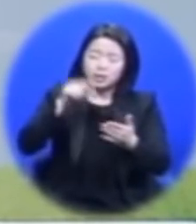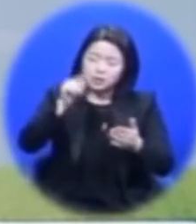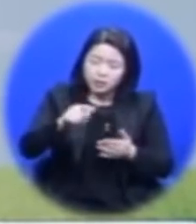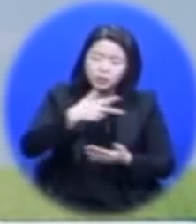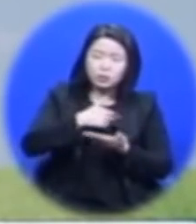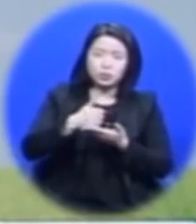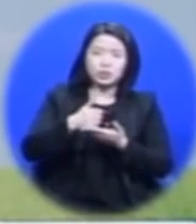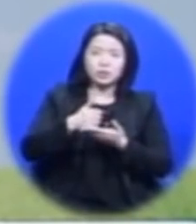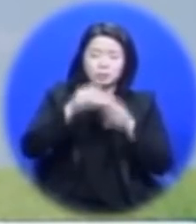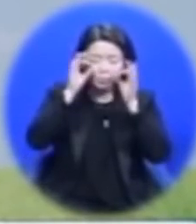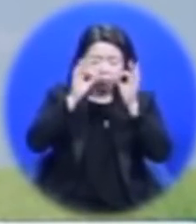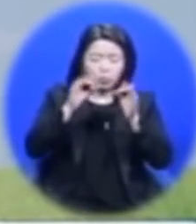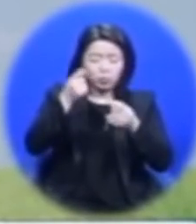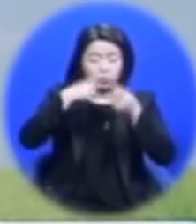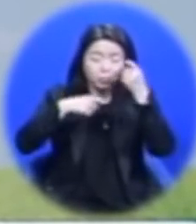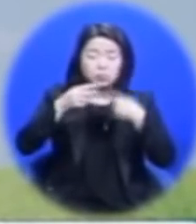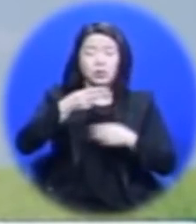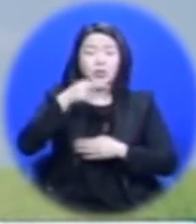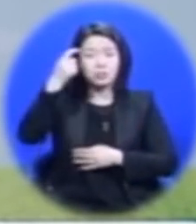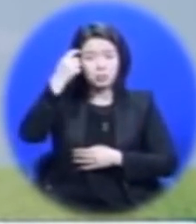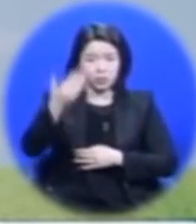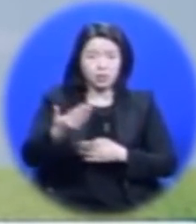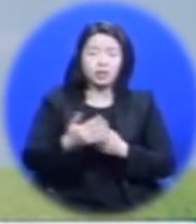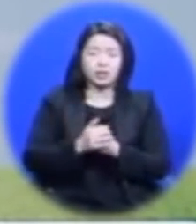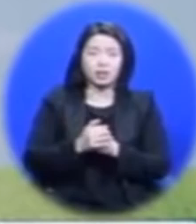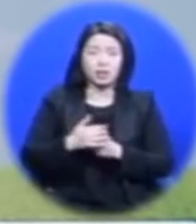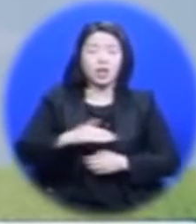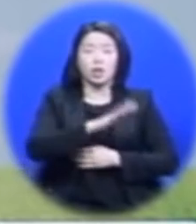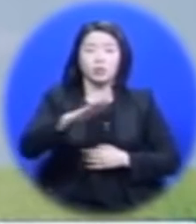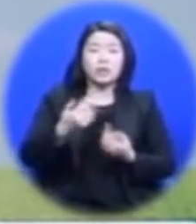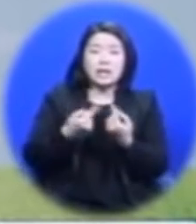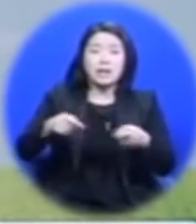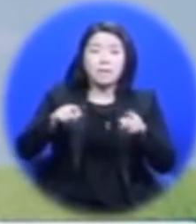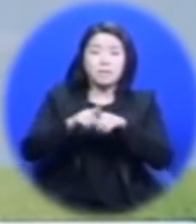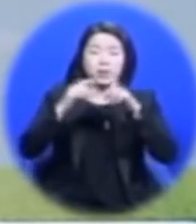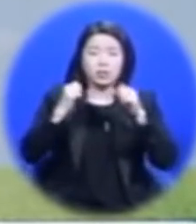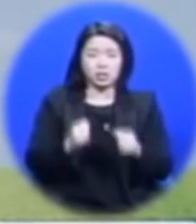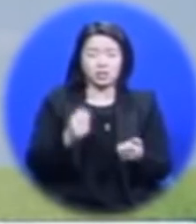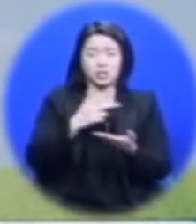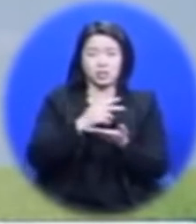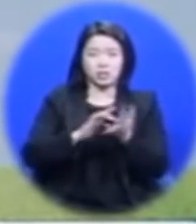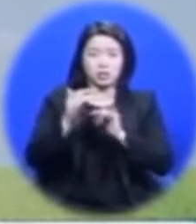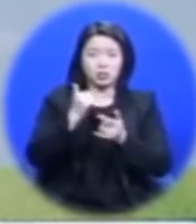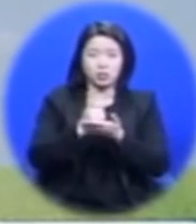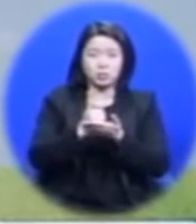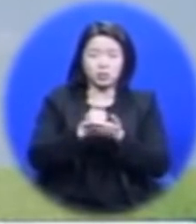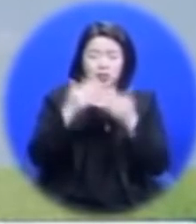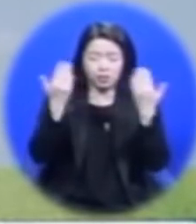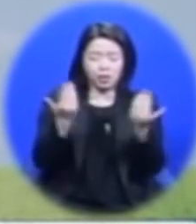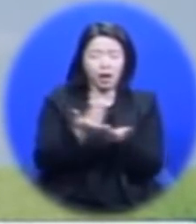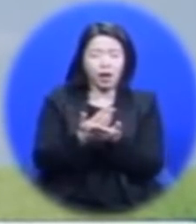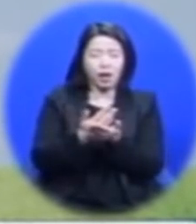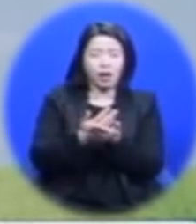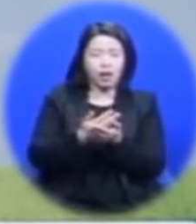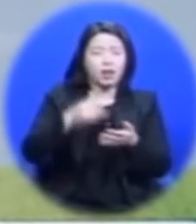어찌 눈물이 없느냐. 우리가 임마누엘이신 예수님은 다 교리로만 알고 있기 때문에,